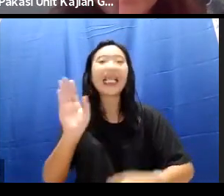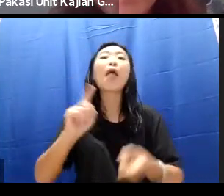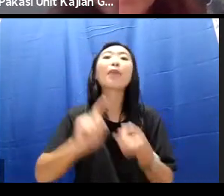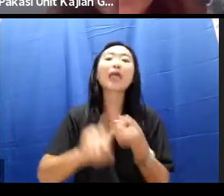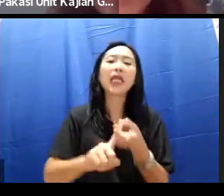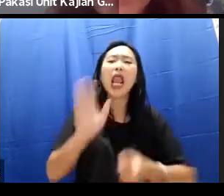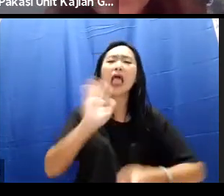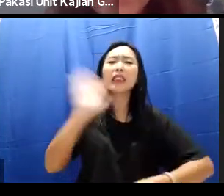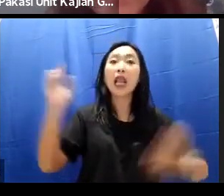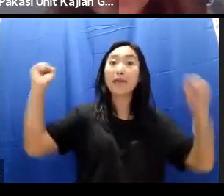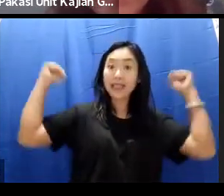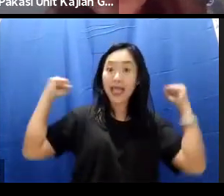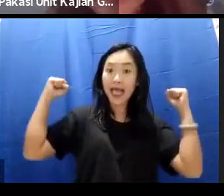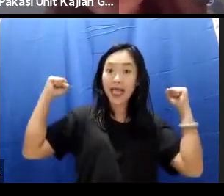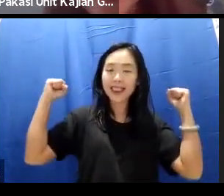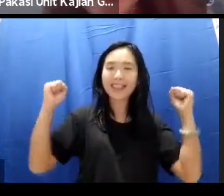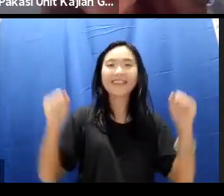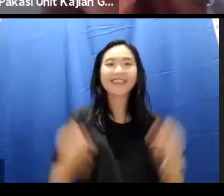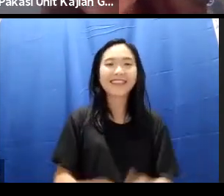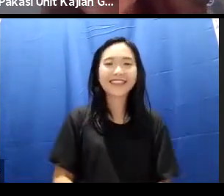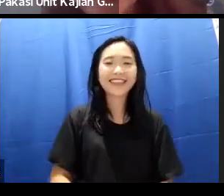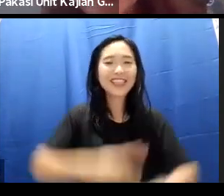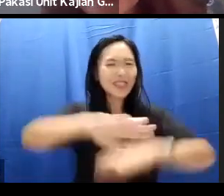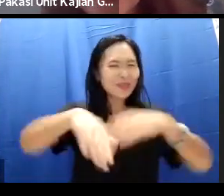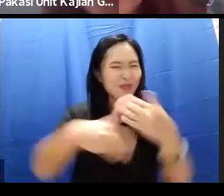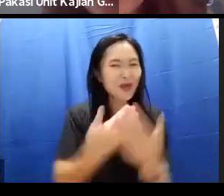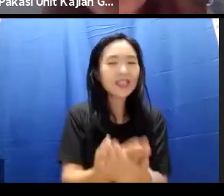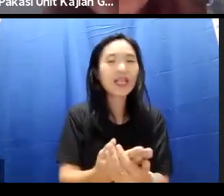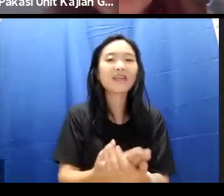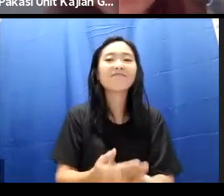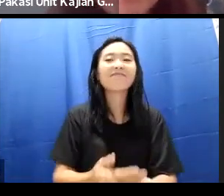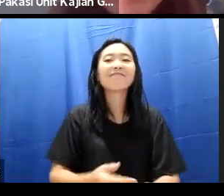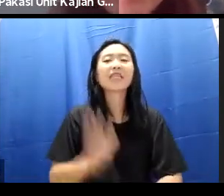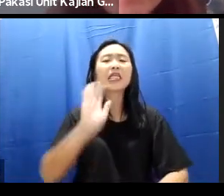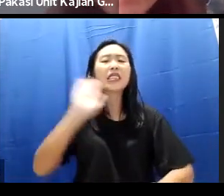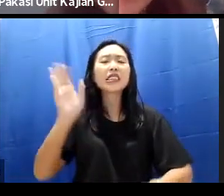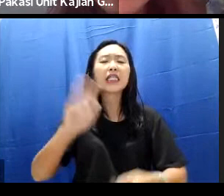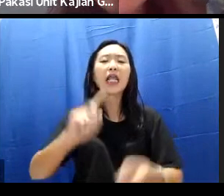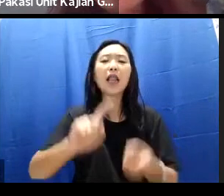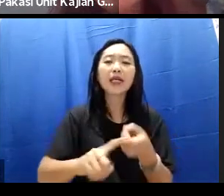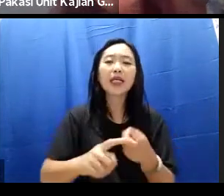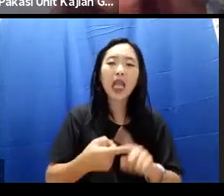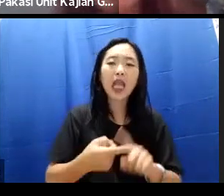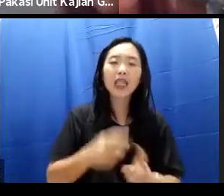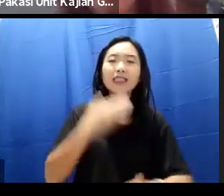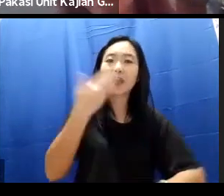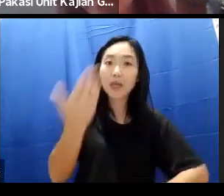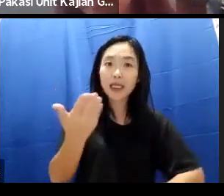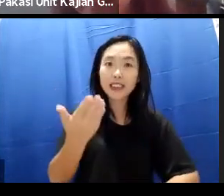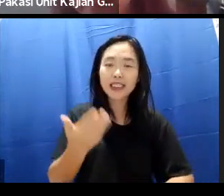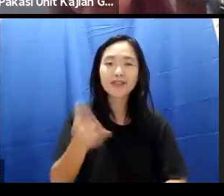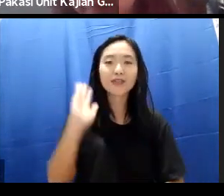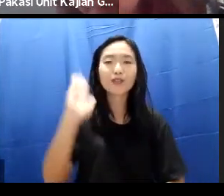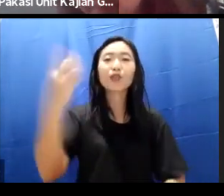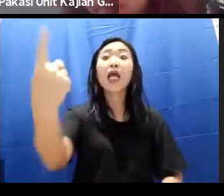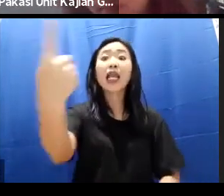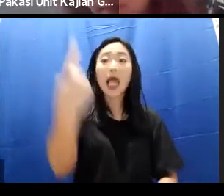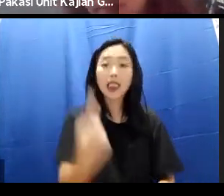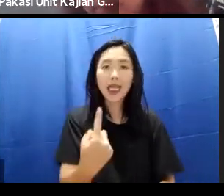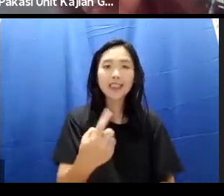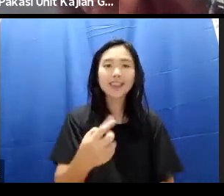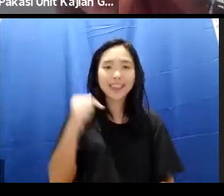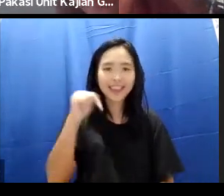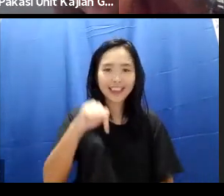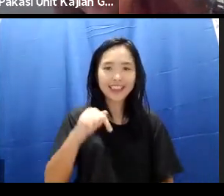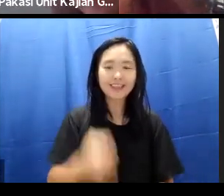semuanya. Terima kasih Mbak Ibah sudah membersamai kami di sini hari ini. Saya akan memperkenalkan